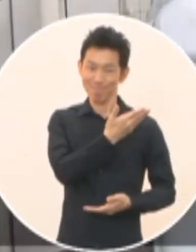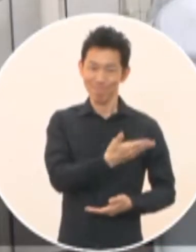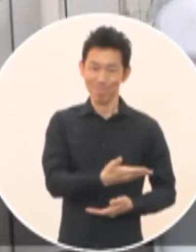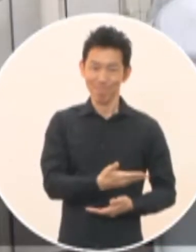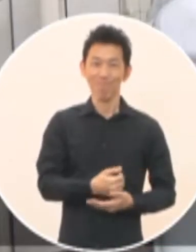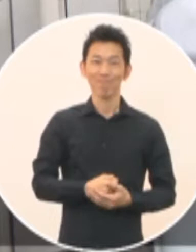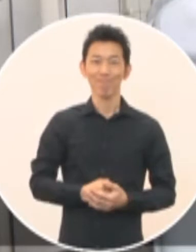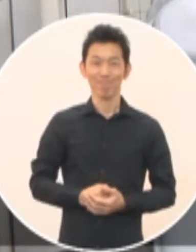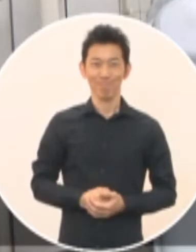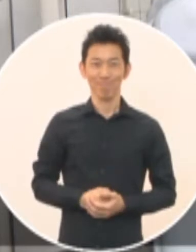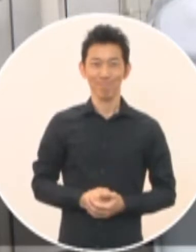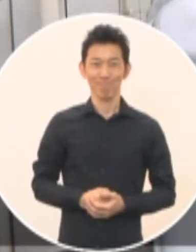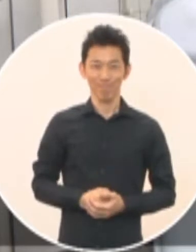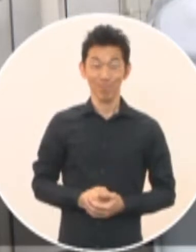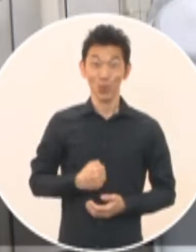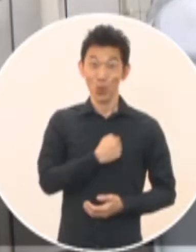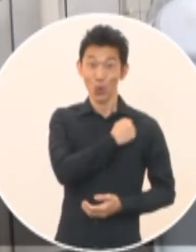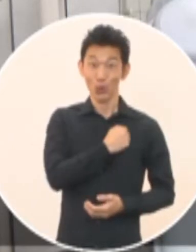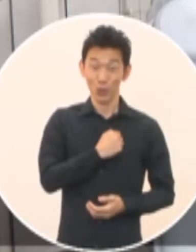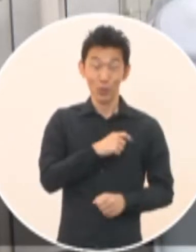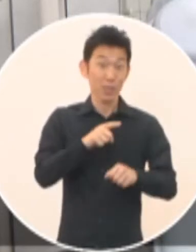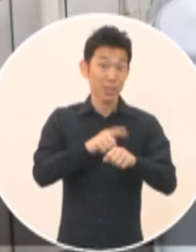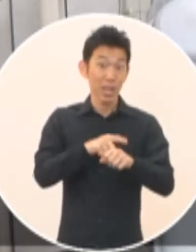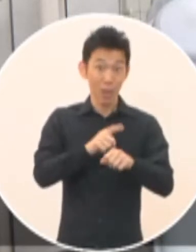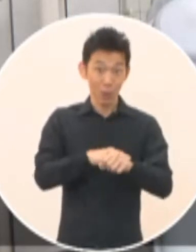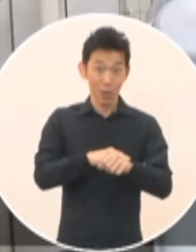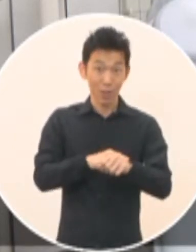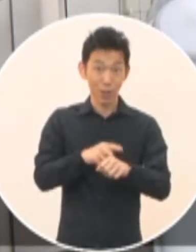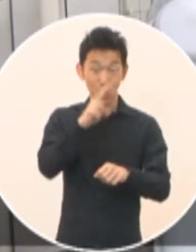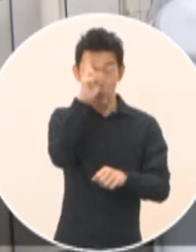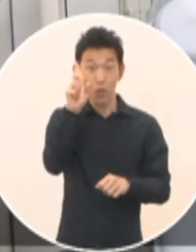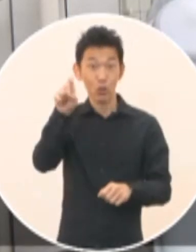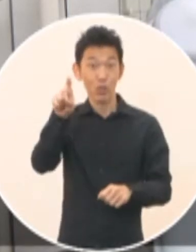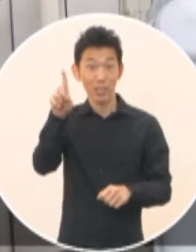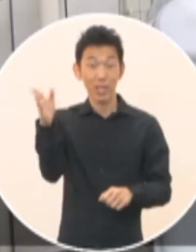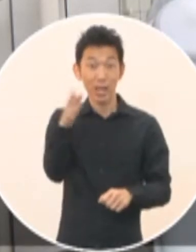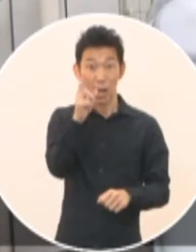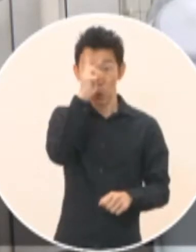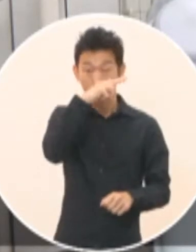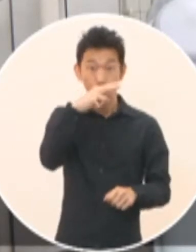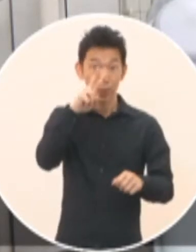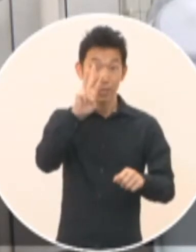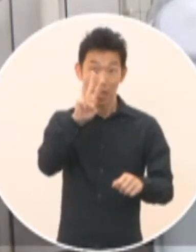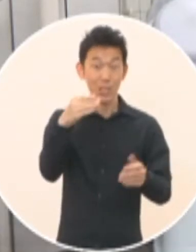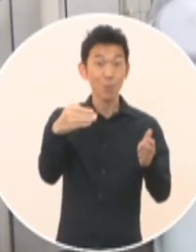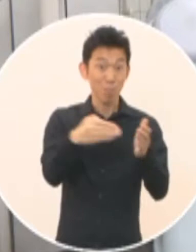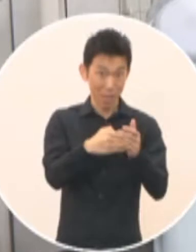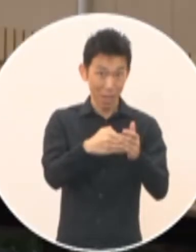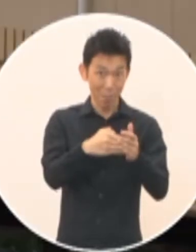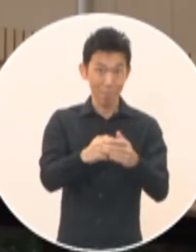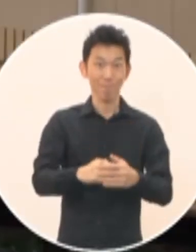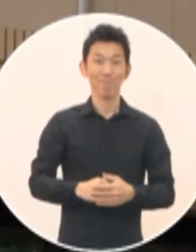。浴室は午前11時から午後3時までご利用いただけます。